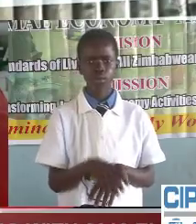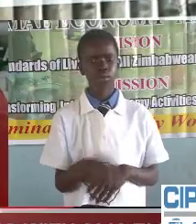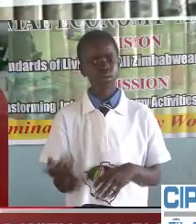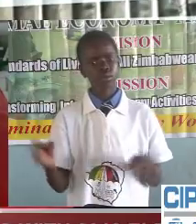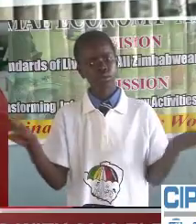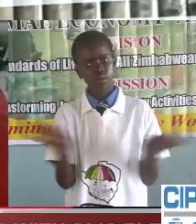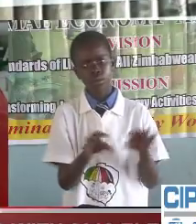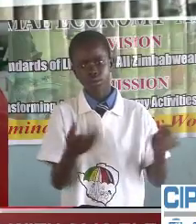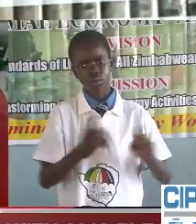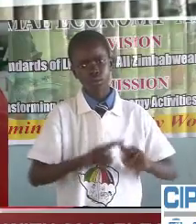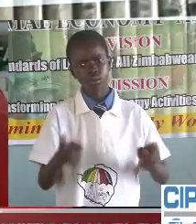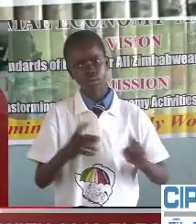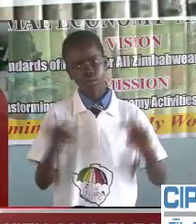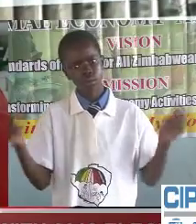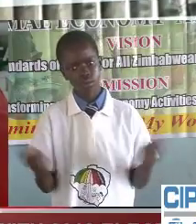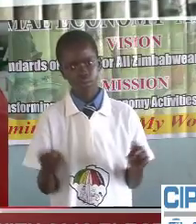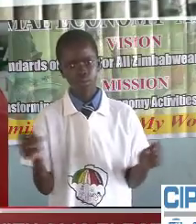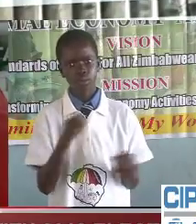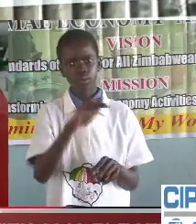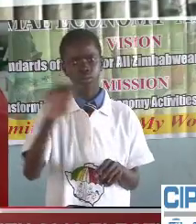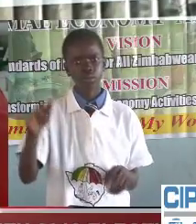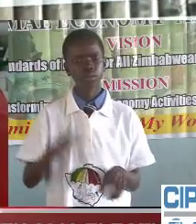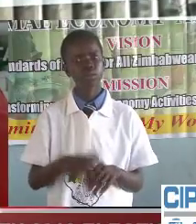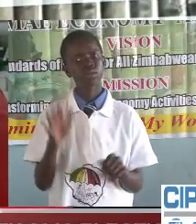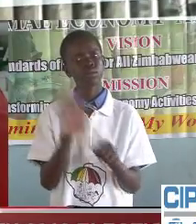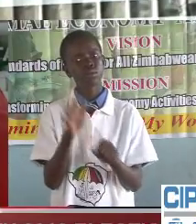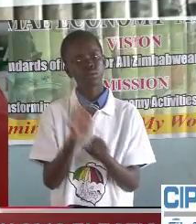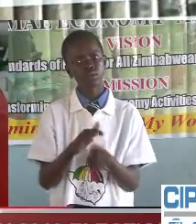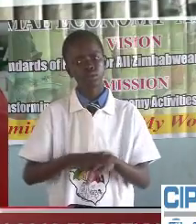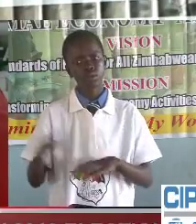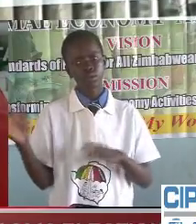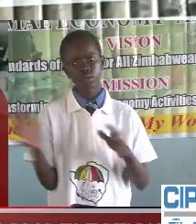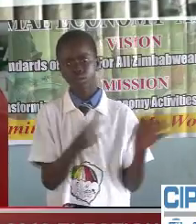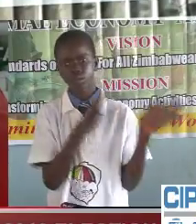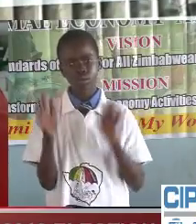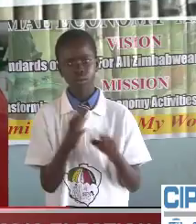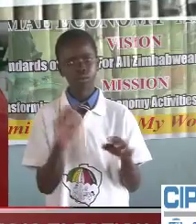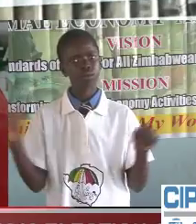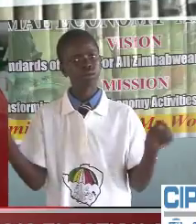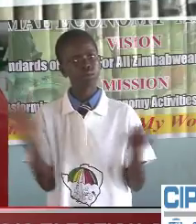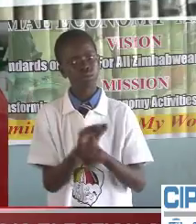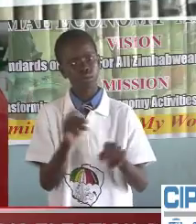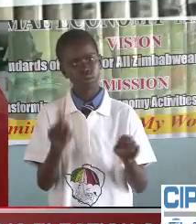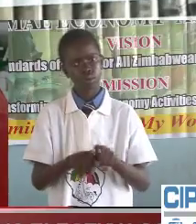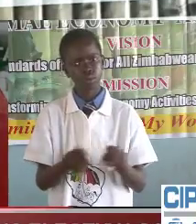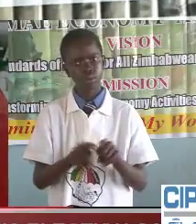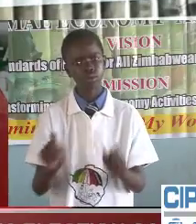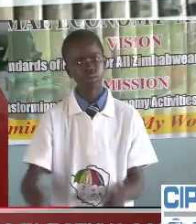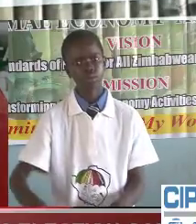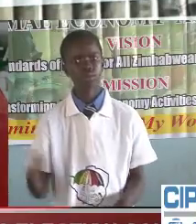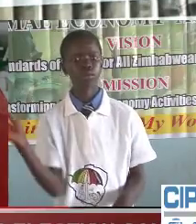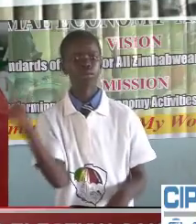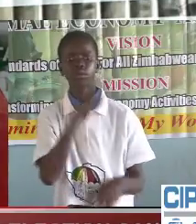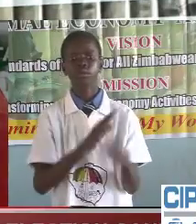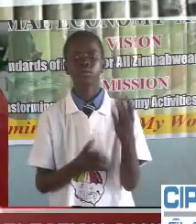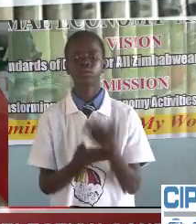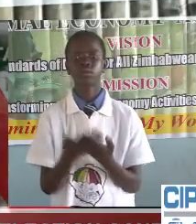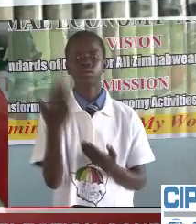mapajero nemarange rover. Queue yemavoters ibhutsu dzakapeyama